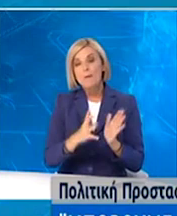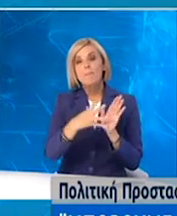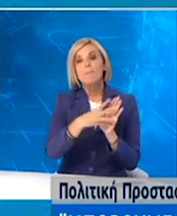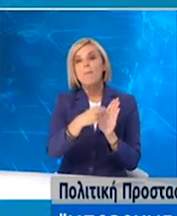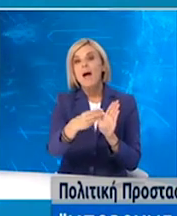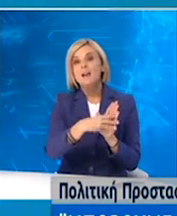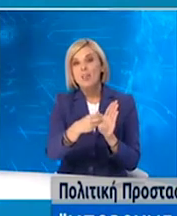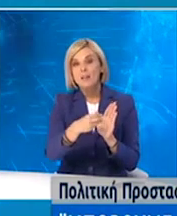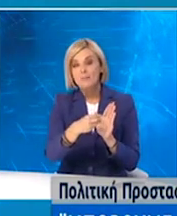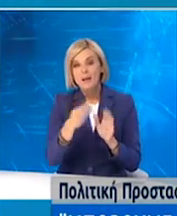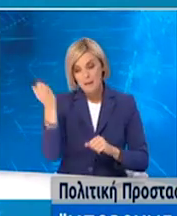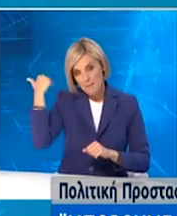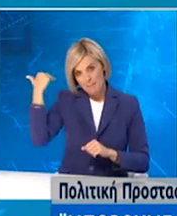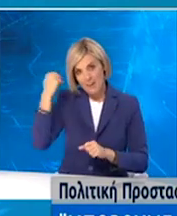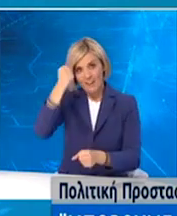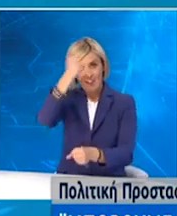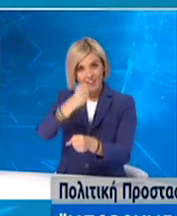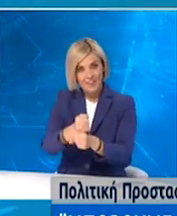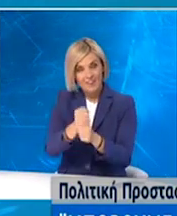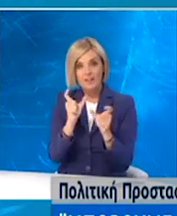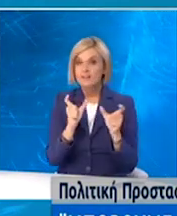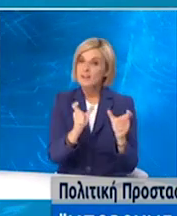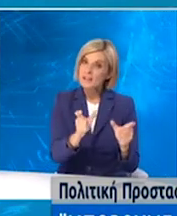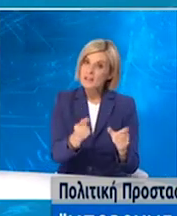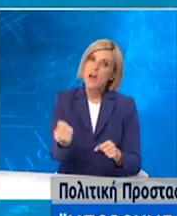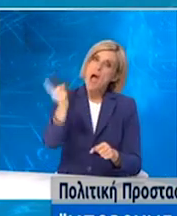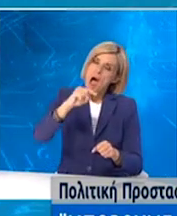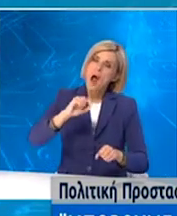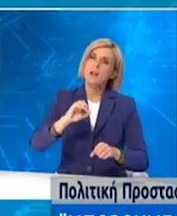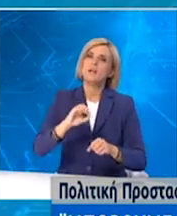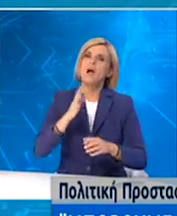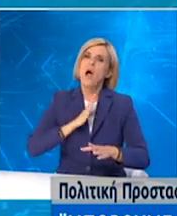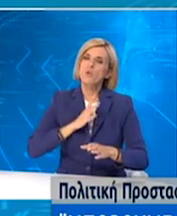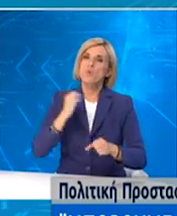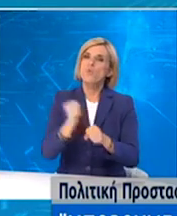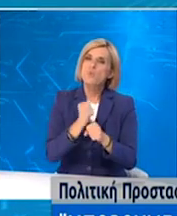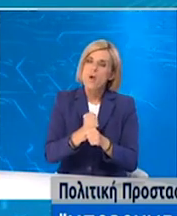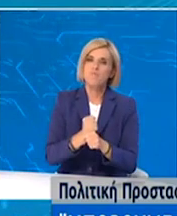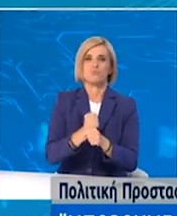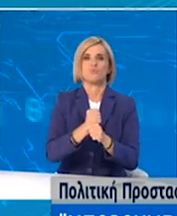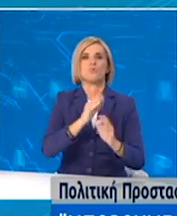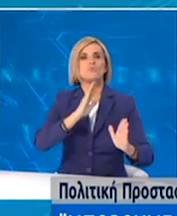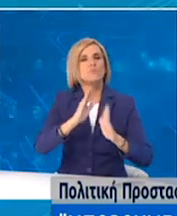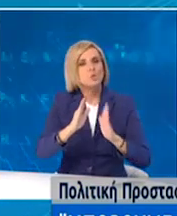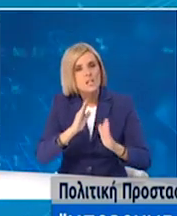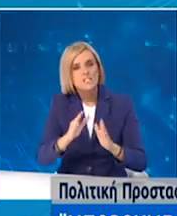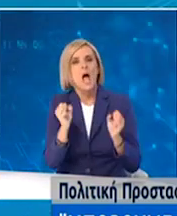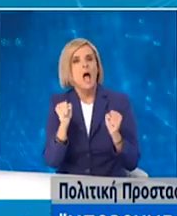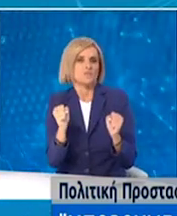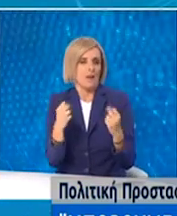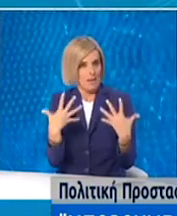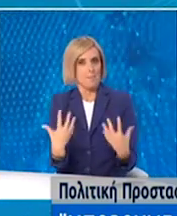την πρώτη φάση κάποιοι βρισκόντουσαν στο σπίτι και κάποιοι άλλοι παλεύανε ώστε να παραμείνουν όλοι οι άλλοι